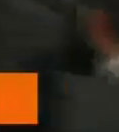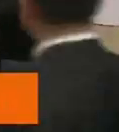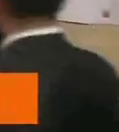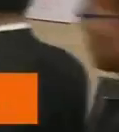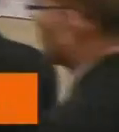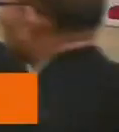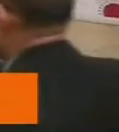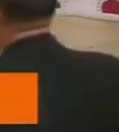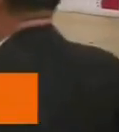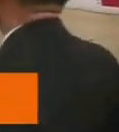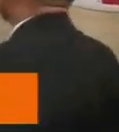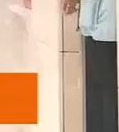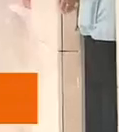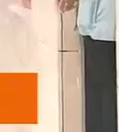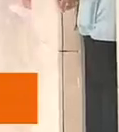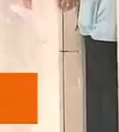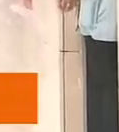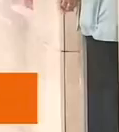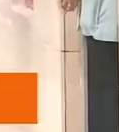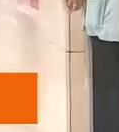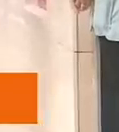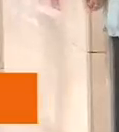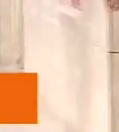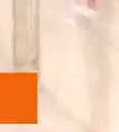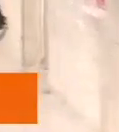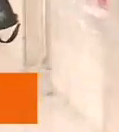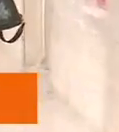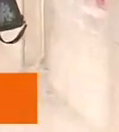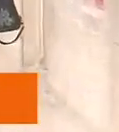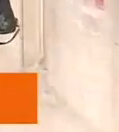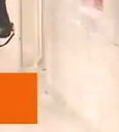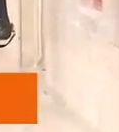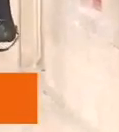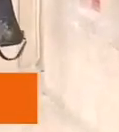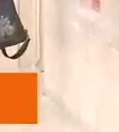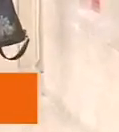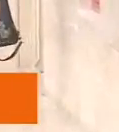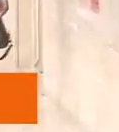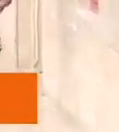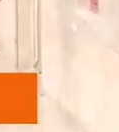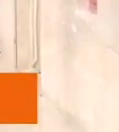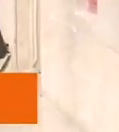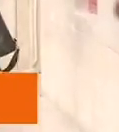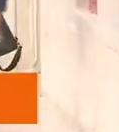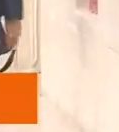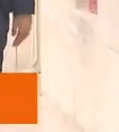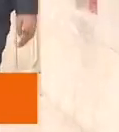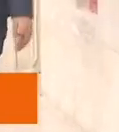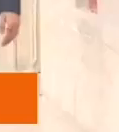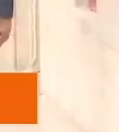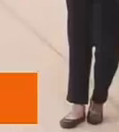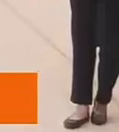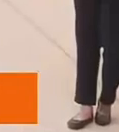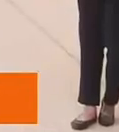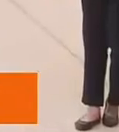ก5คนที่ถูกอภิปรายและไม่เพียงแต่รัฐมนตรีที่ถูกซักฟอกนะคะแต่บรรดารัฐมนตรีคนอื่นๆในรัฐบาลต่างเดินท